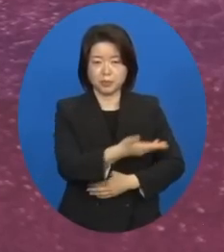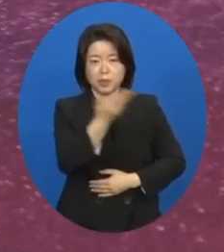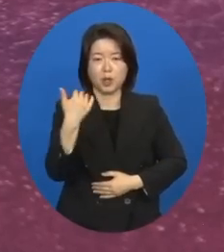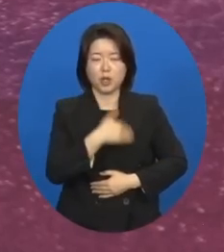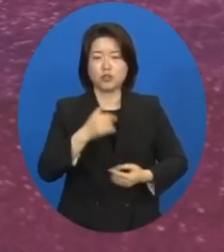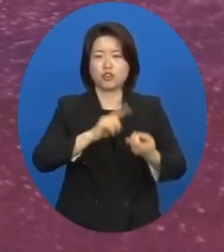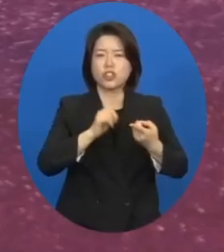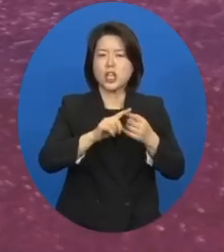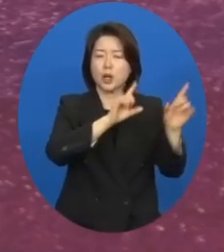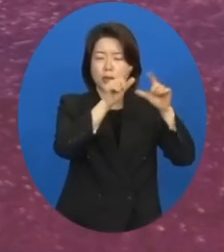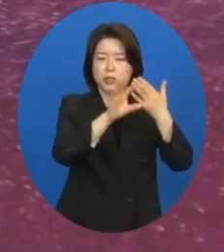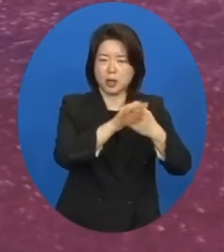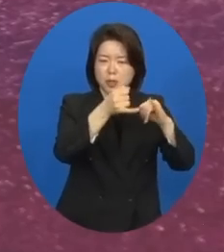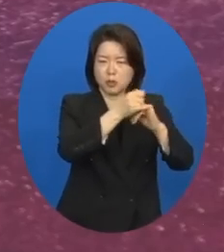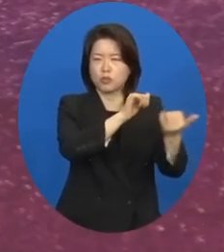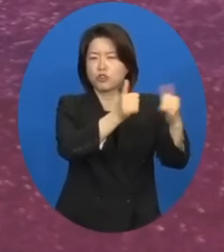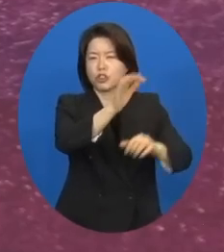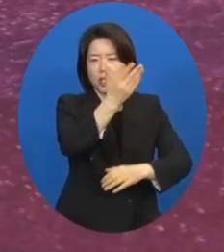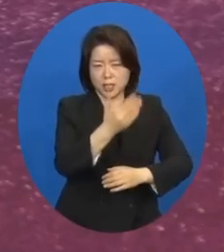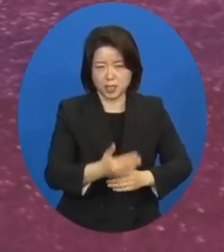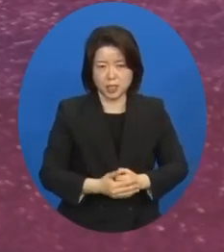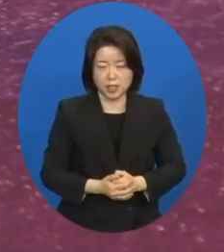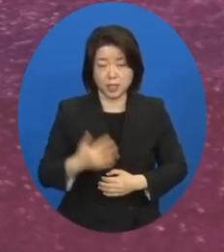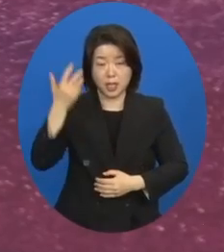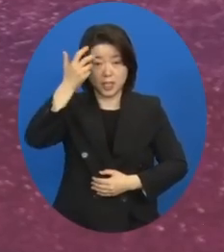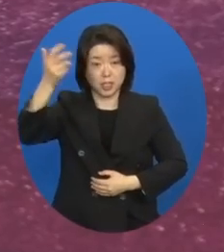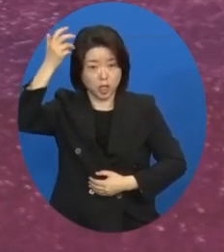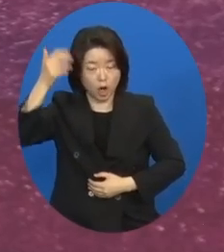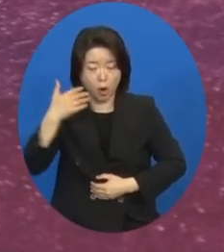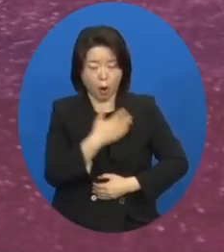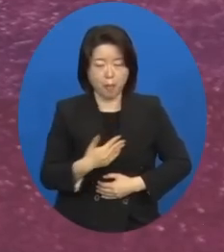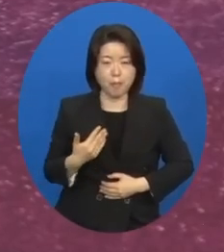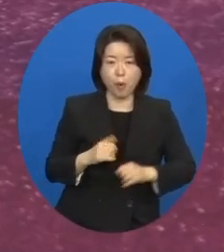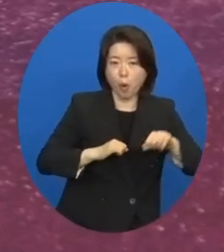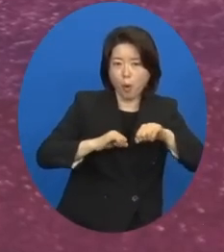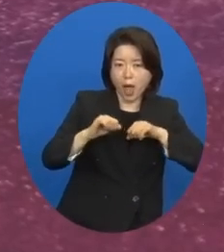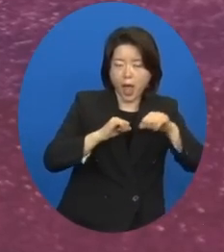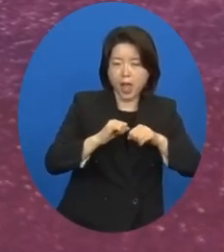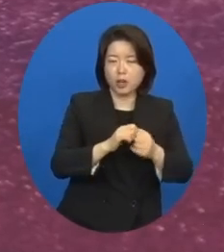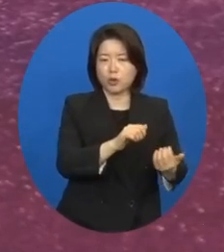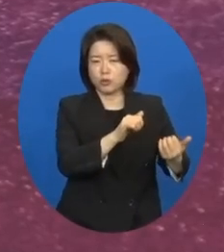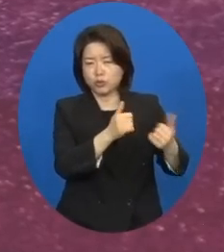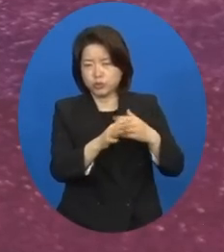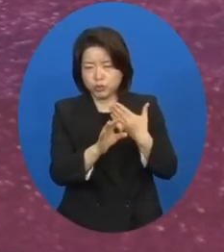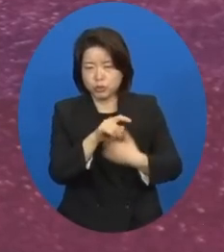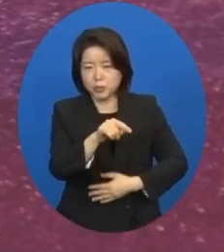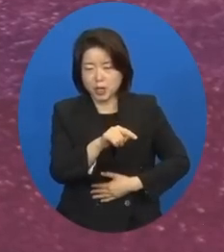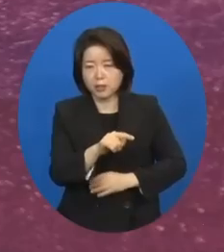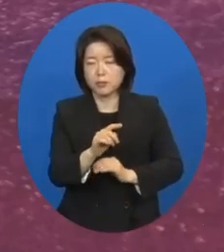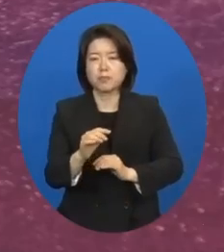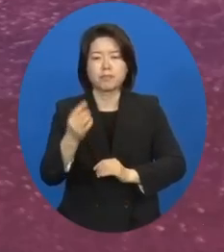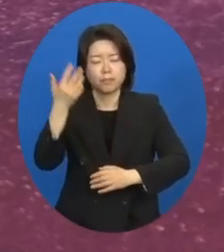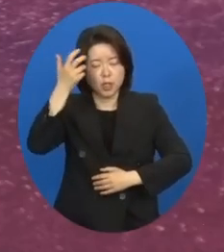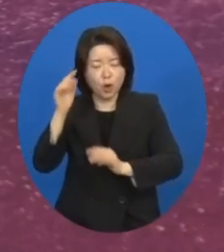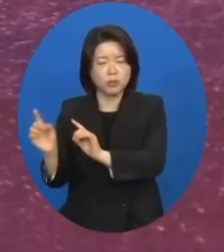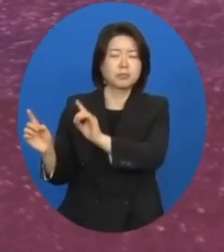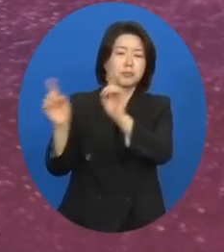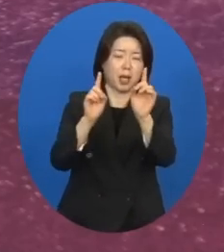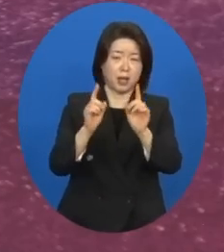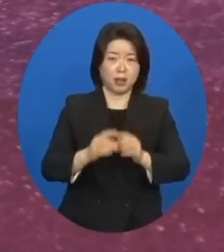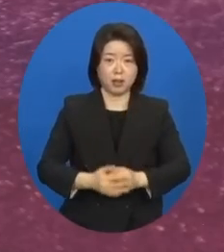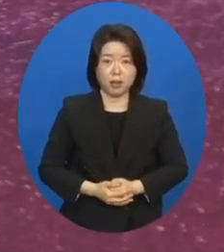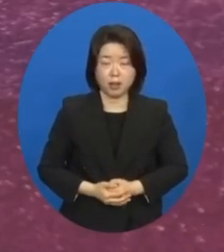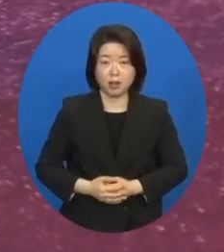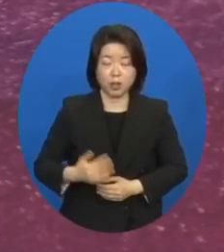육신대로 살면 반드시 죽을 것이로되 영으로서 몸의 행실을 죽이며 살리니. 우리가 육신에